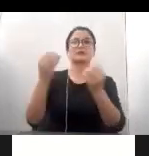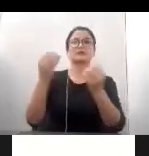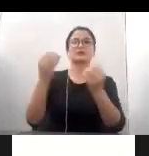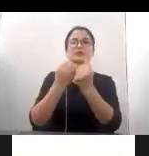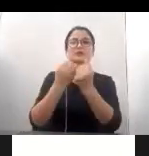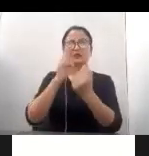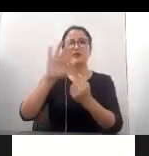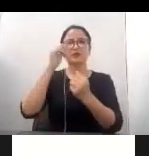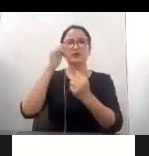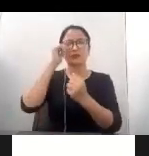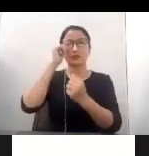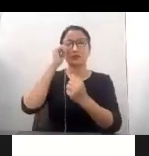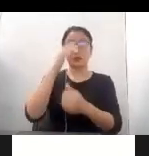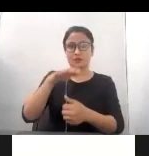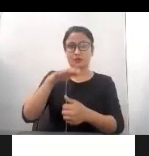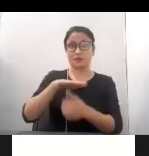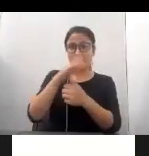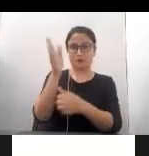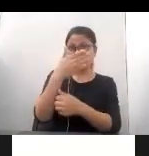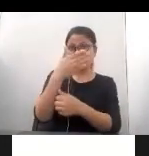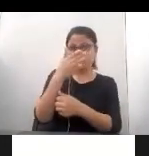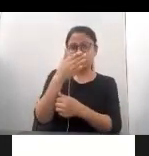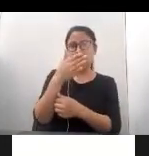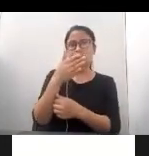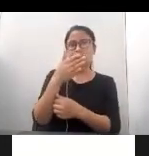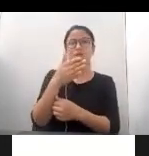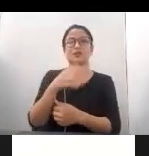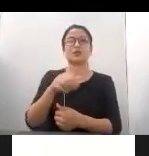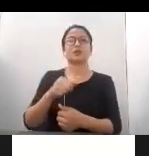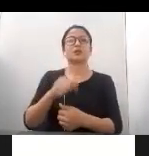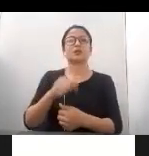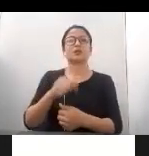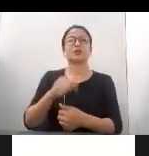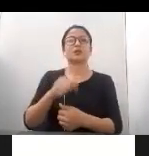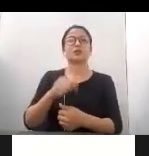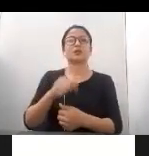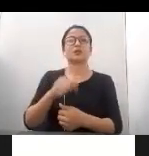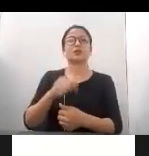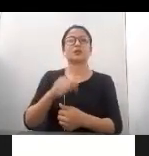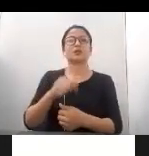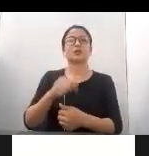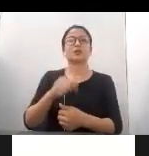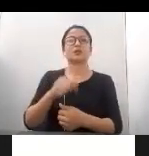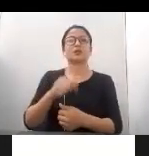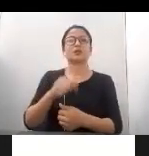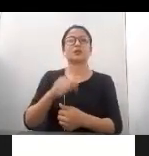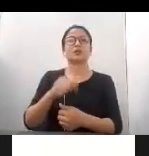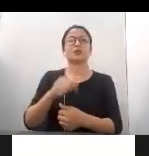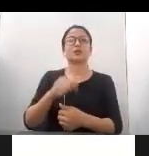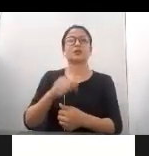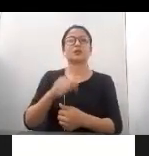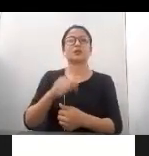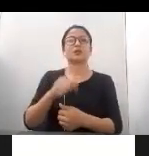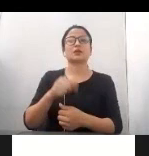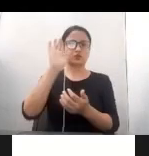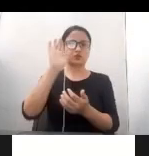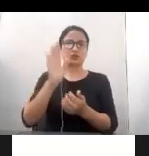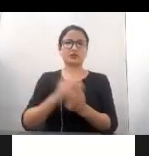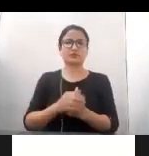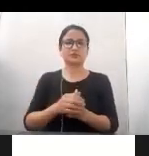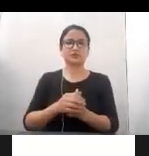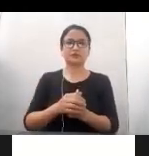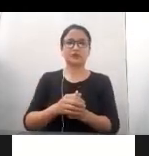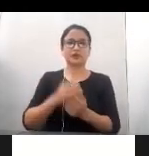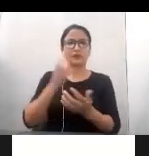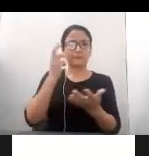पीडित एसिड प्रहार गर्नुभन्दा पहिला 10 चोटि सोध्छ त्यो मान्छेले अनि बल्ल अनि गर्छ भनेपछि आत्महत्या गर्नका लागि पनि कम्तीमा